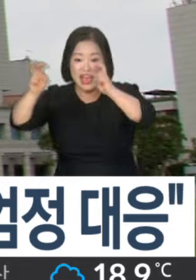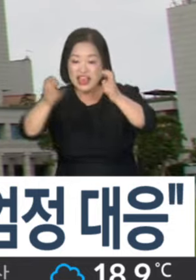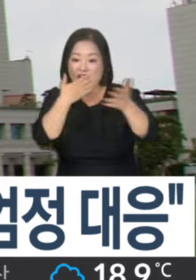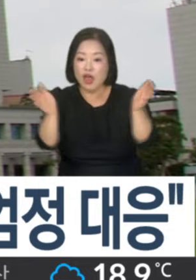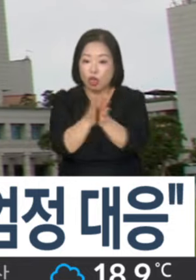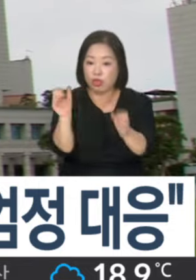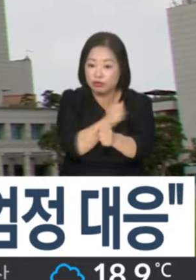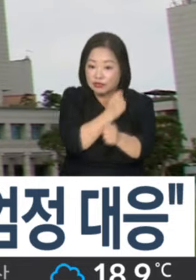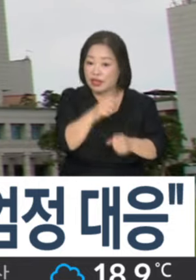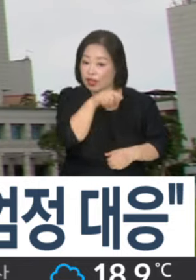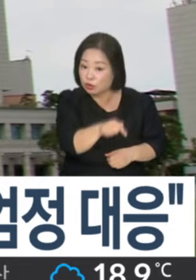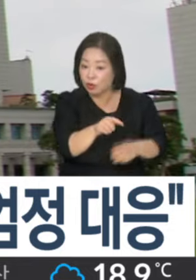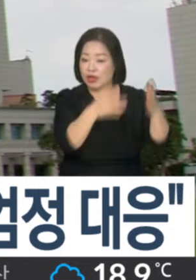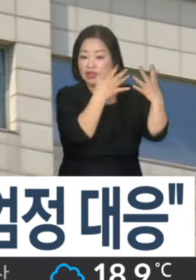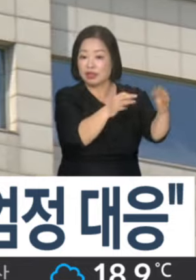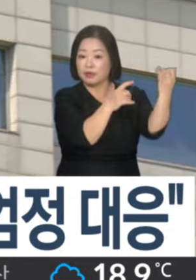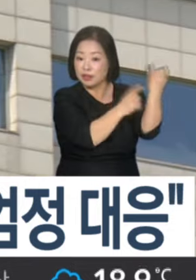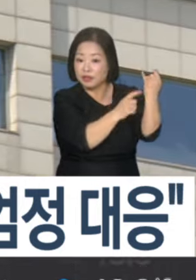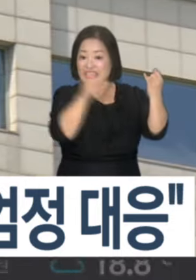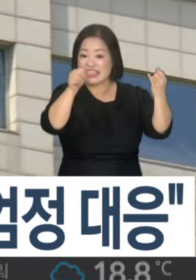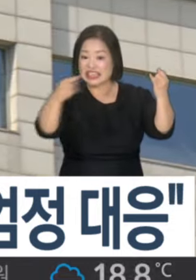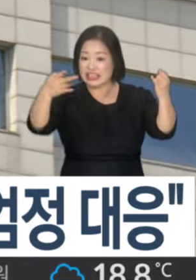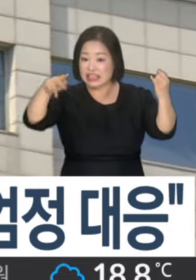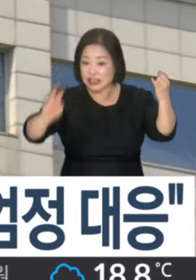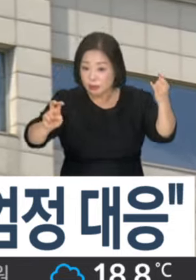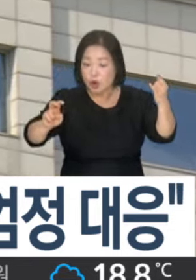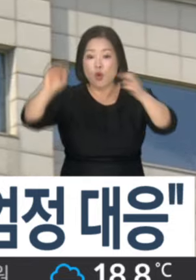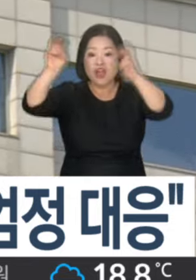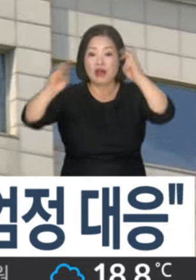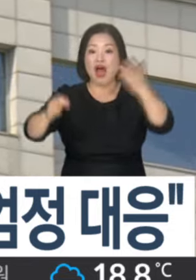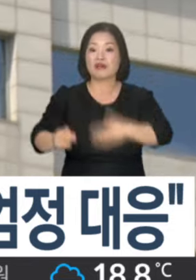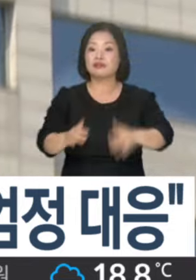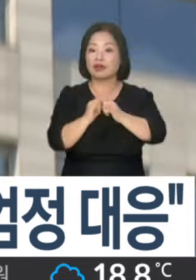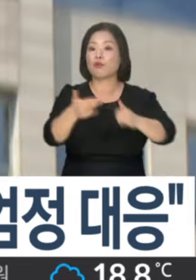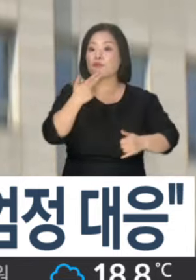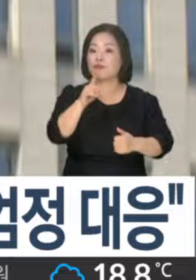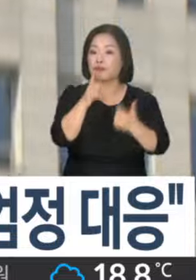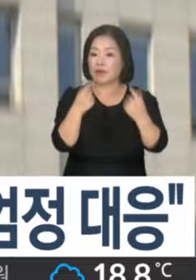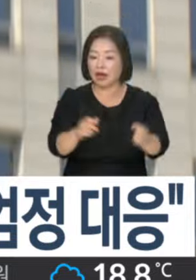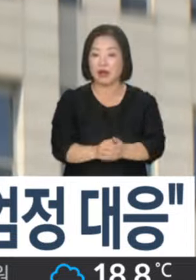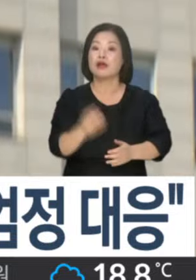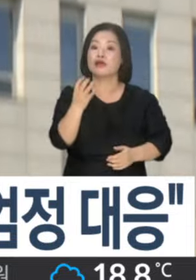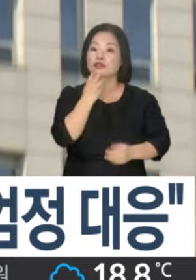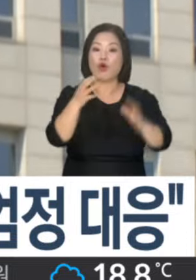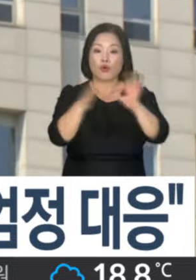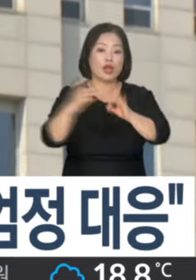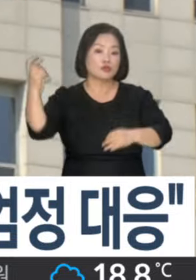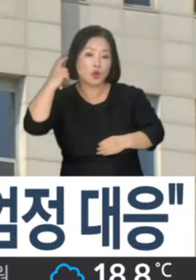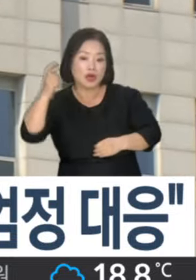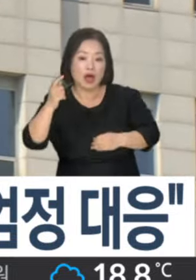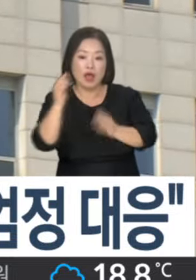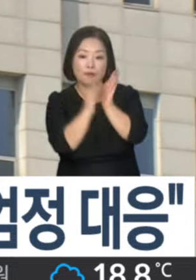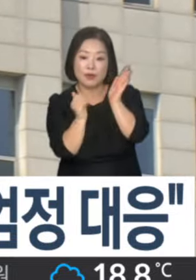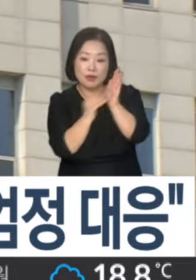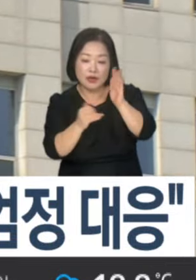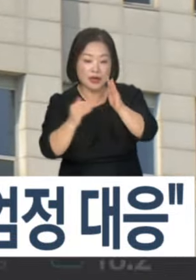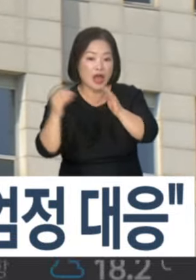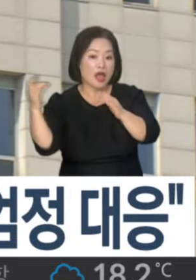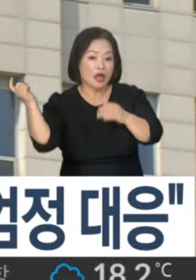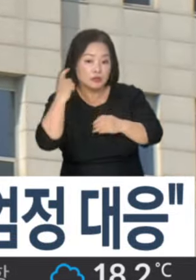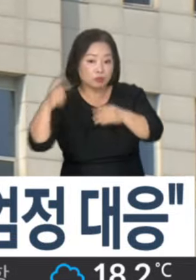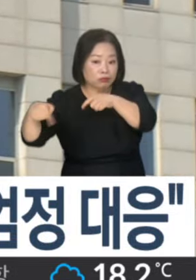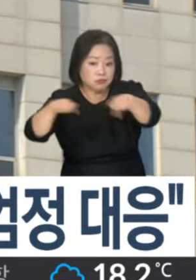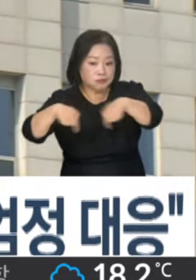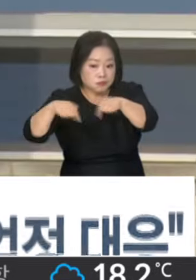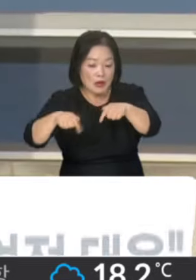의혹도 김여사는 현재 림에 아는 분이 없다고 일축했습니다 또 서울의 소리가 몰래 녹취했다고 알려진 김여사의